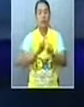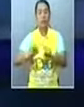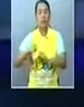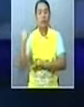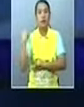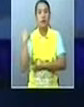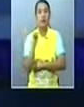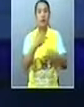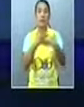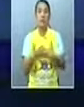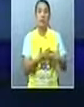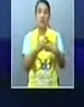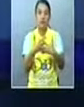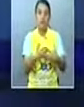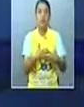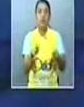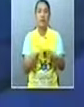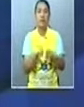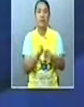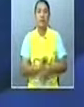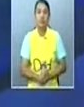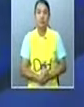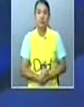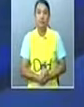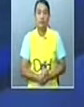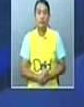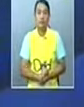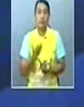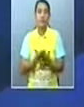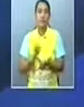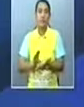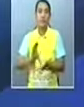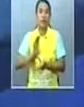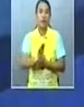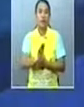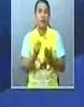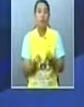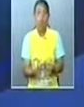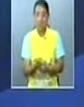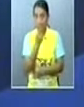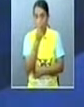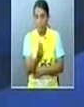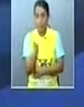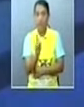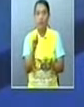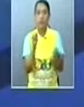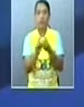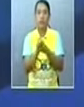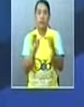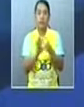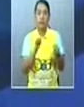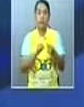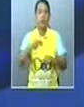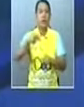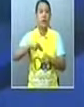ตลาดหุ้นสหรัฐอเมริกาค่ะในขณะเดียวกันนะคะเรื่องราวของการลงทุนในวันนี้เรายังคงจับตานะคะต่อทิศทางของราคาน้ำมัน